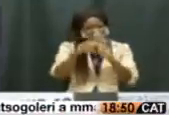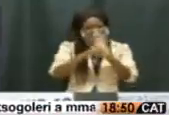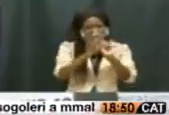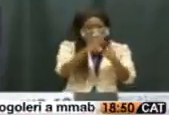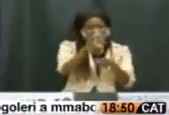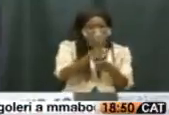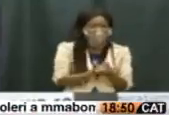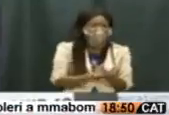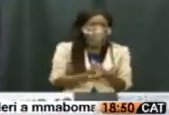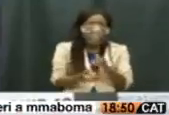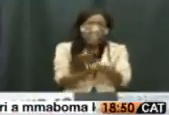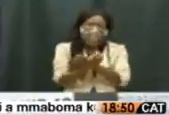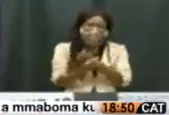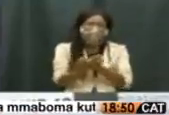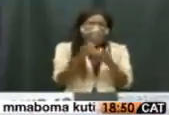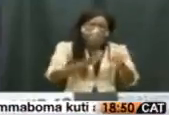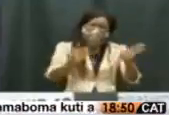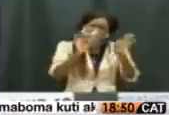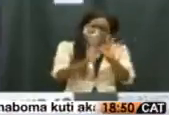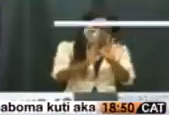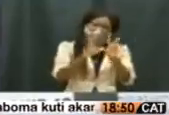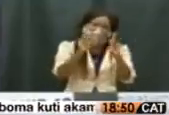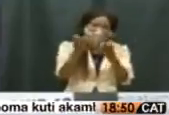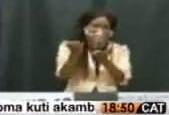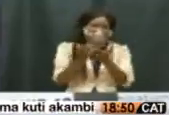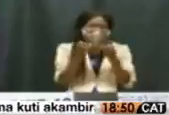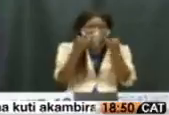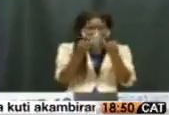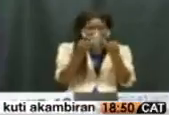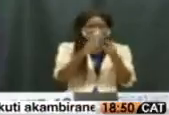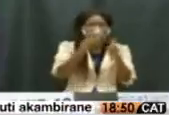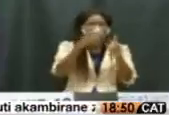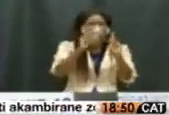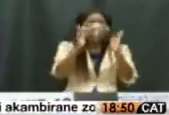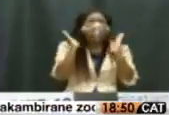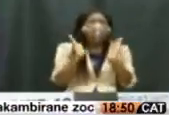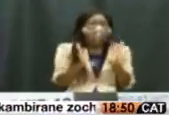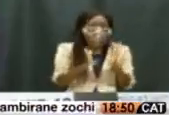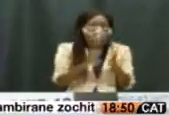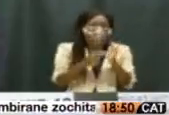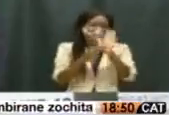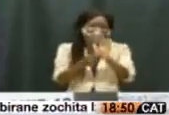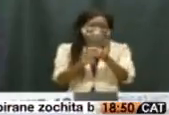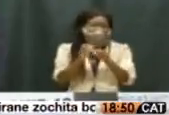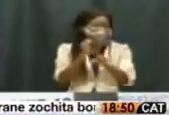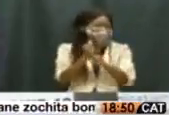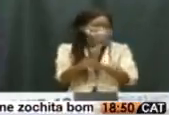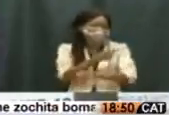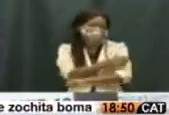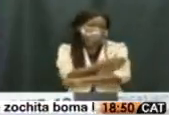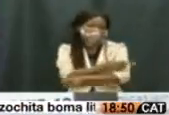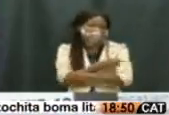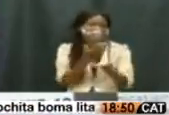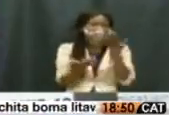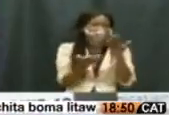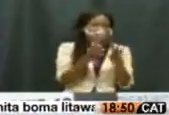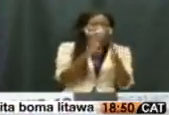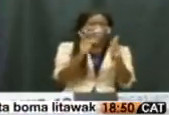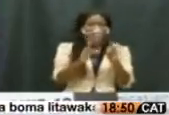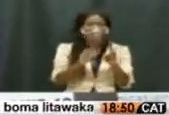mauthenga kuchokera ndithu kwa anthu enera kuti patsa mauthengawo anthu monga chipatala anthu aboma amene ali ndithu ndi uthenga